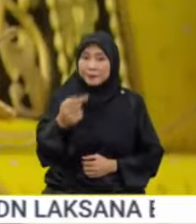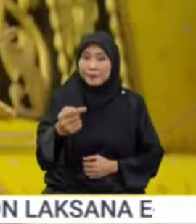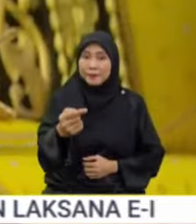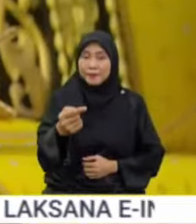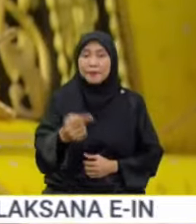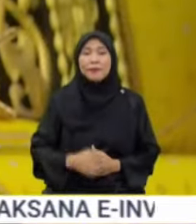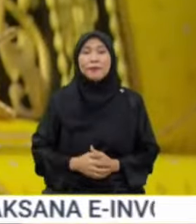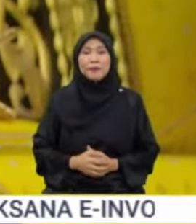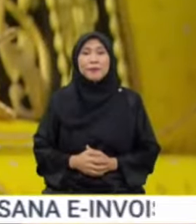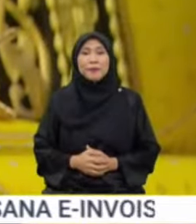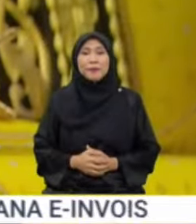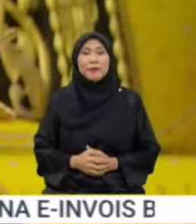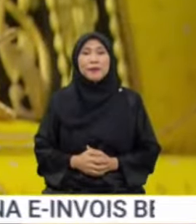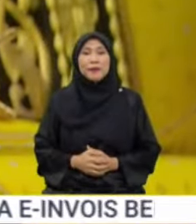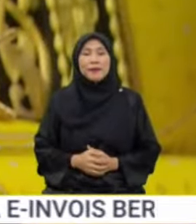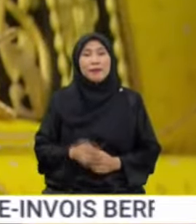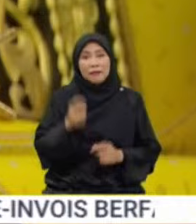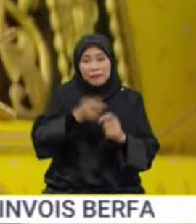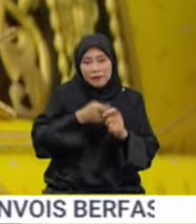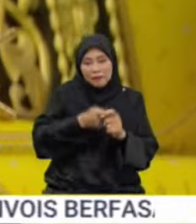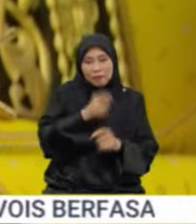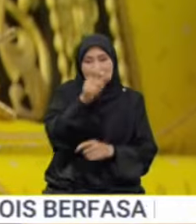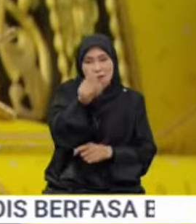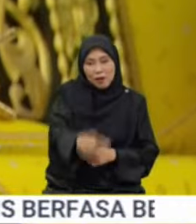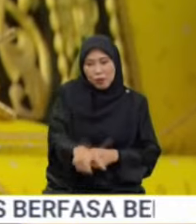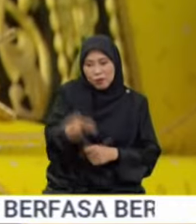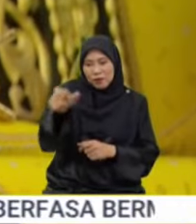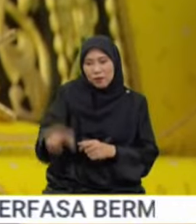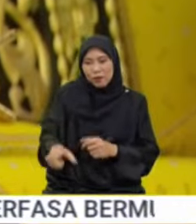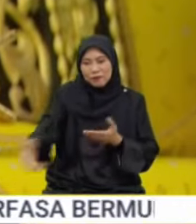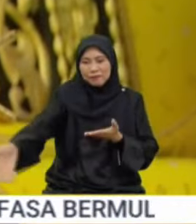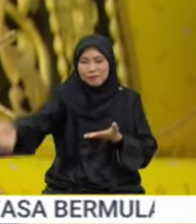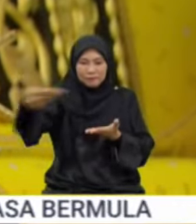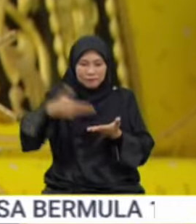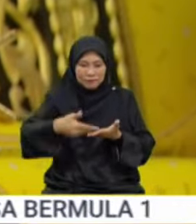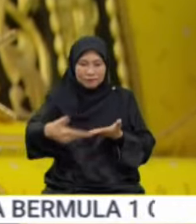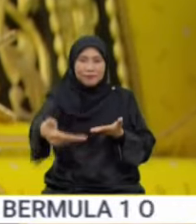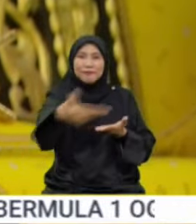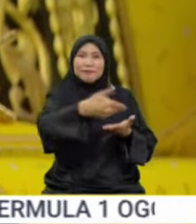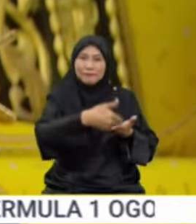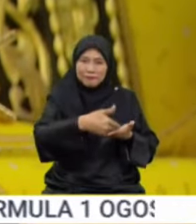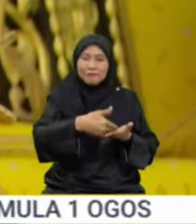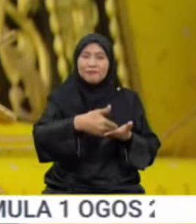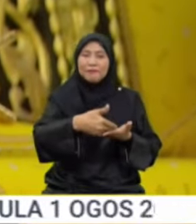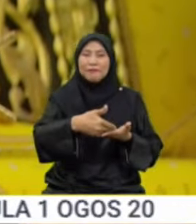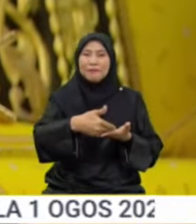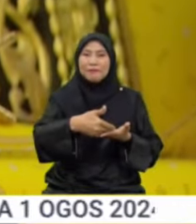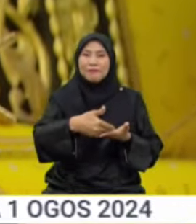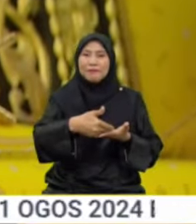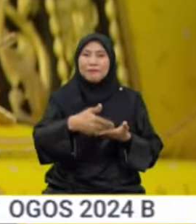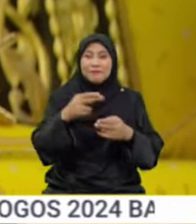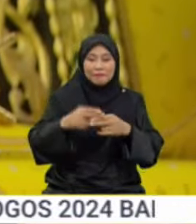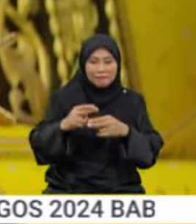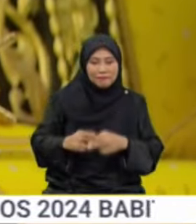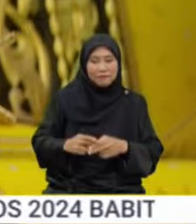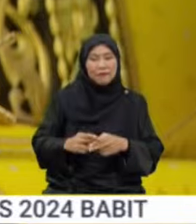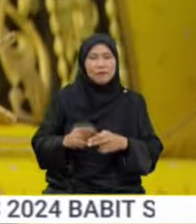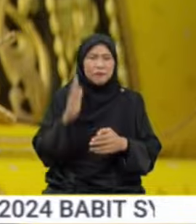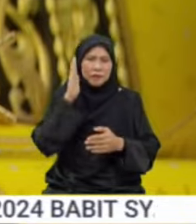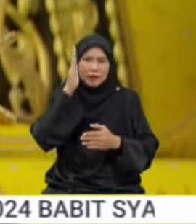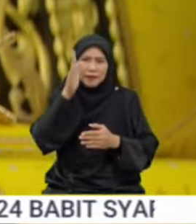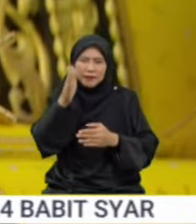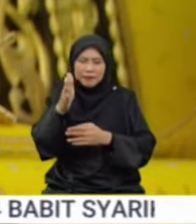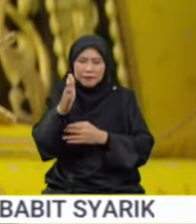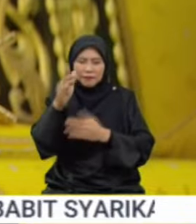Bahawa setiap pencalonan yang dibawa oleh kerajaan akan saya teliti